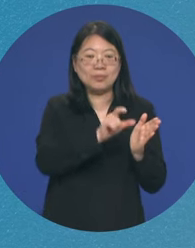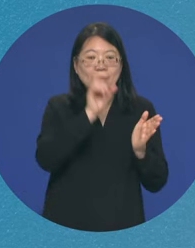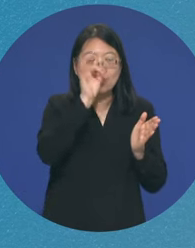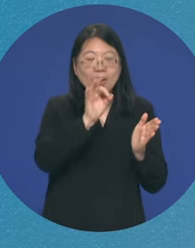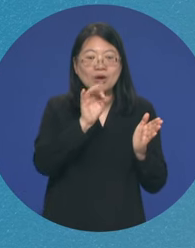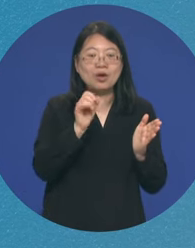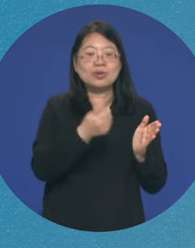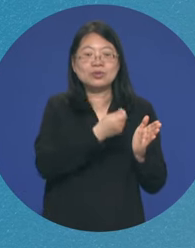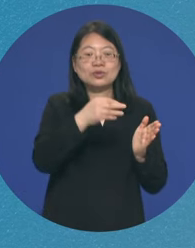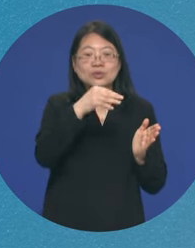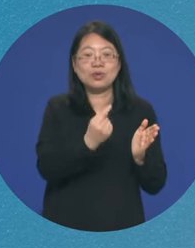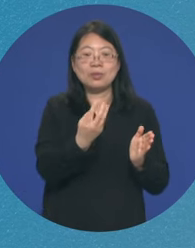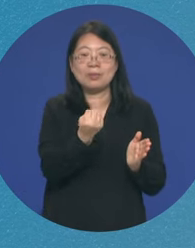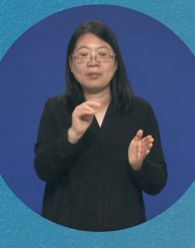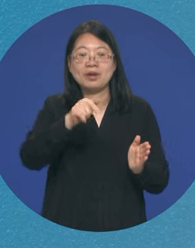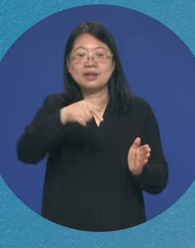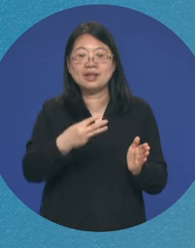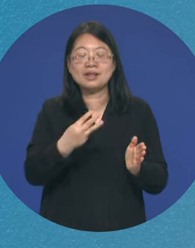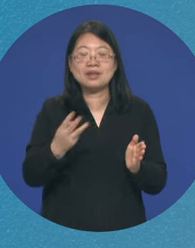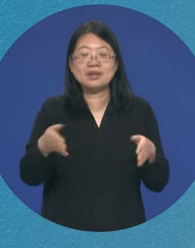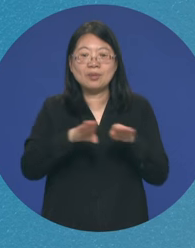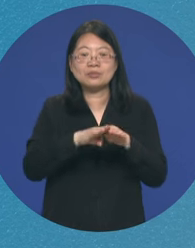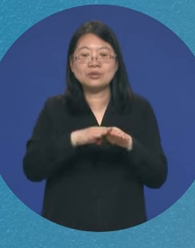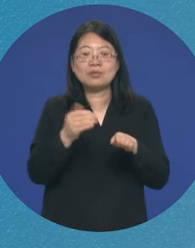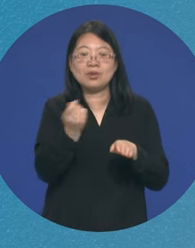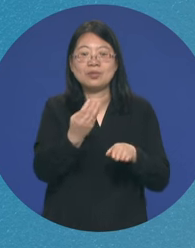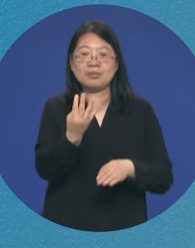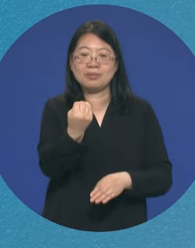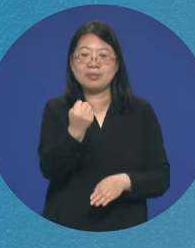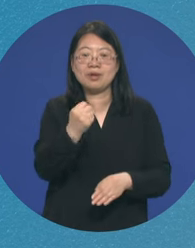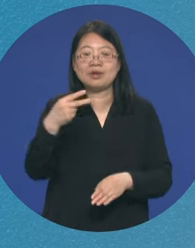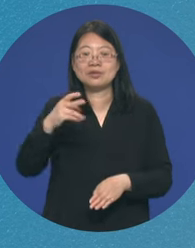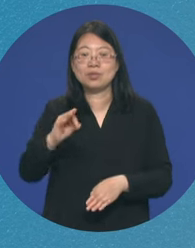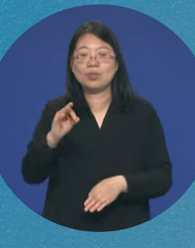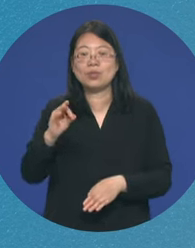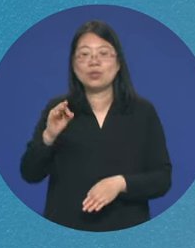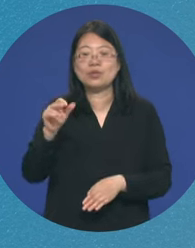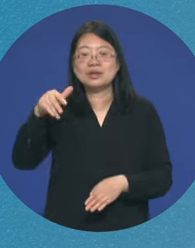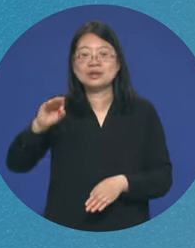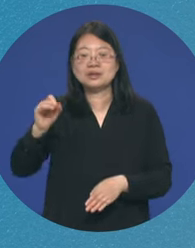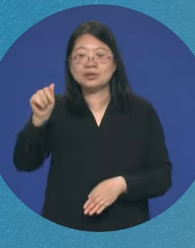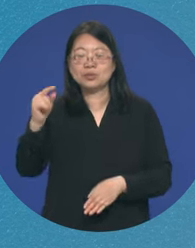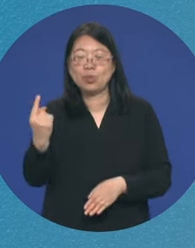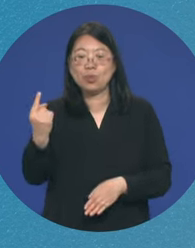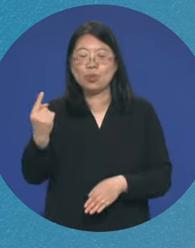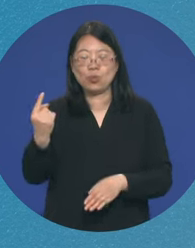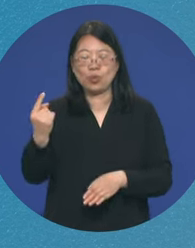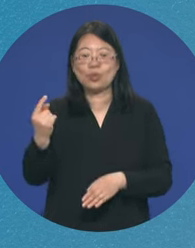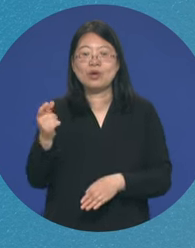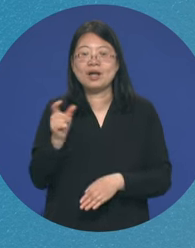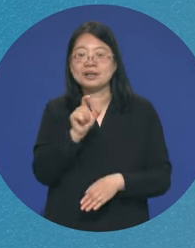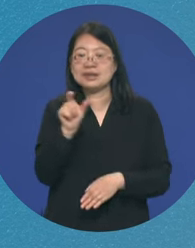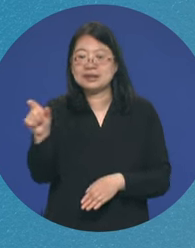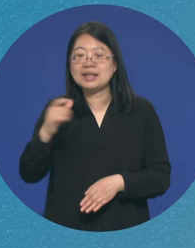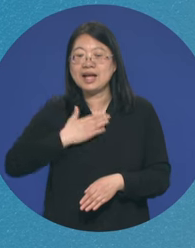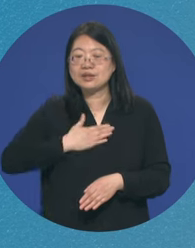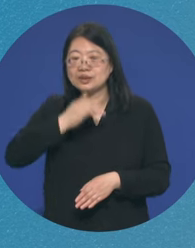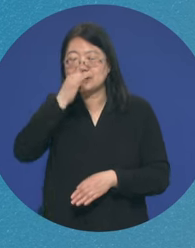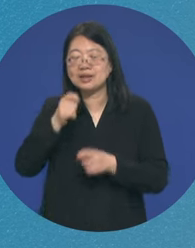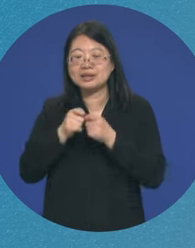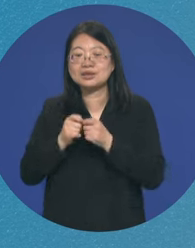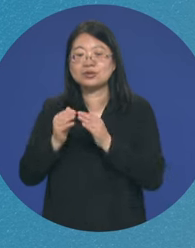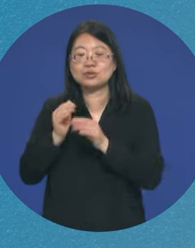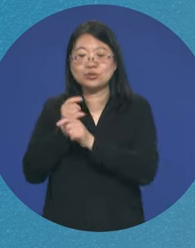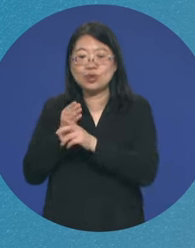무슨 노 몇 번 길 건물 변호 몇 번 그 뒤에 동층호 등의 정보를 알 수 있는 주소를 상세 주소라고 합니다이